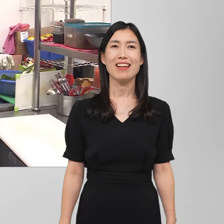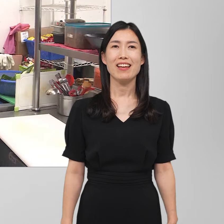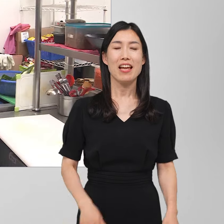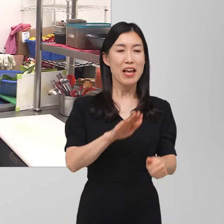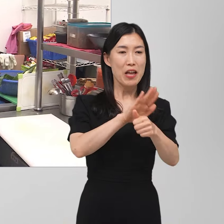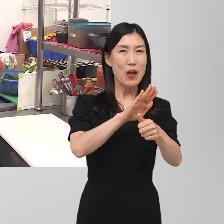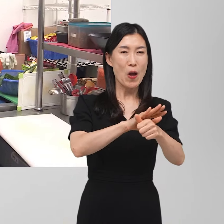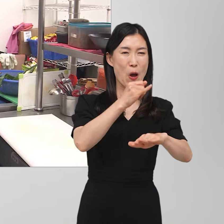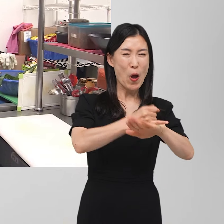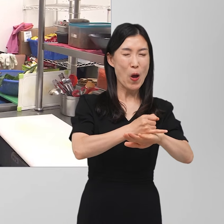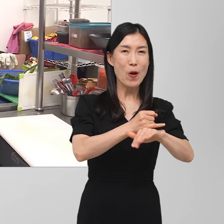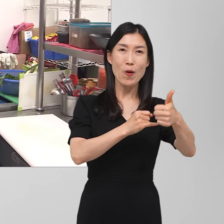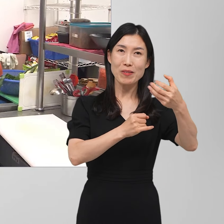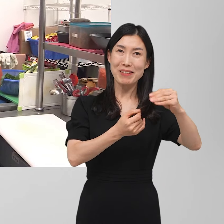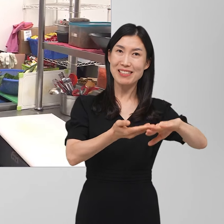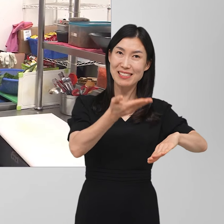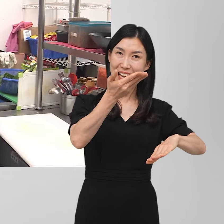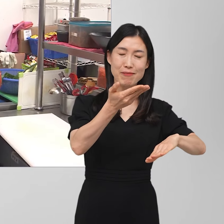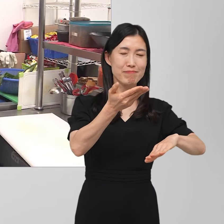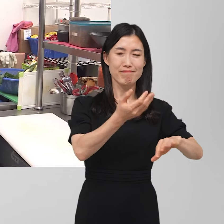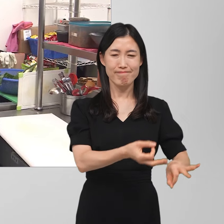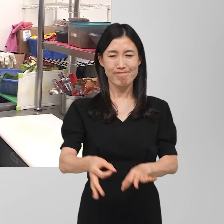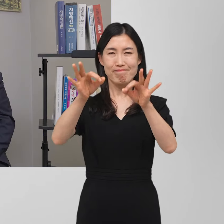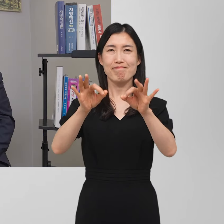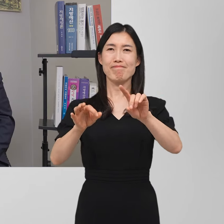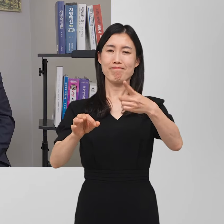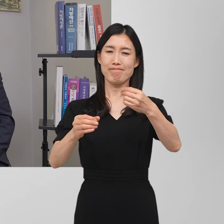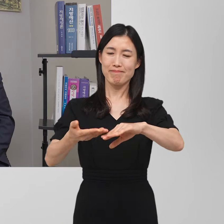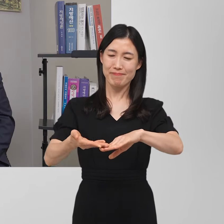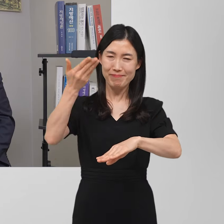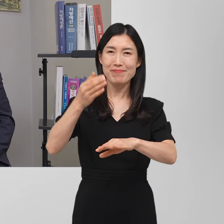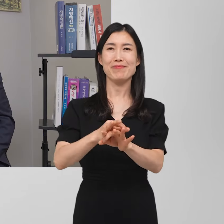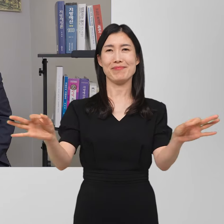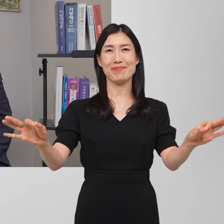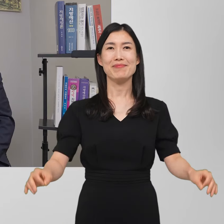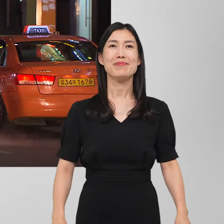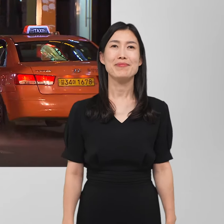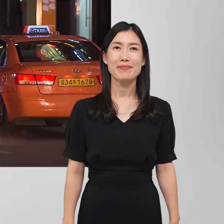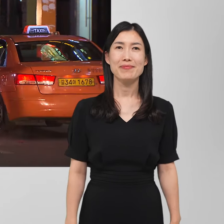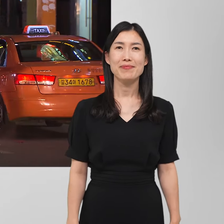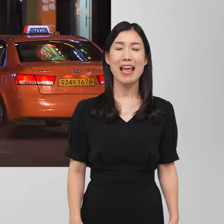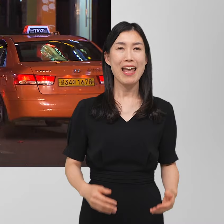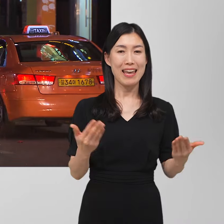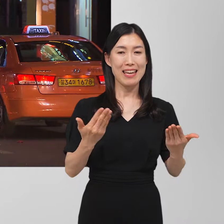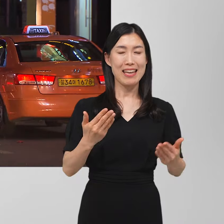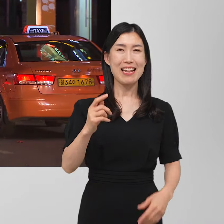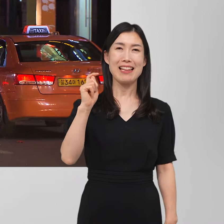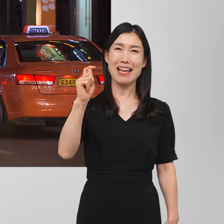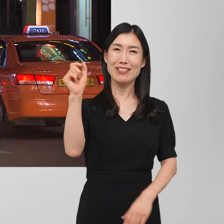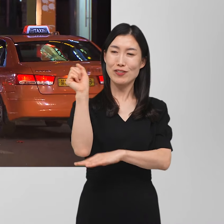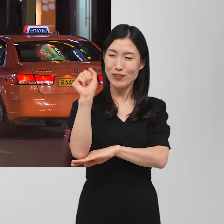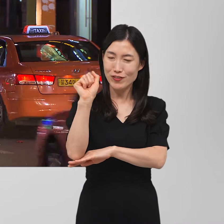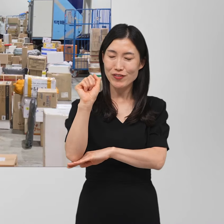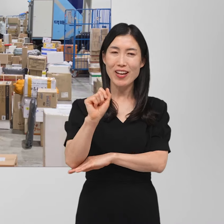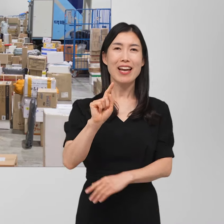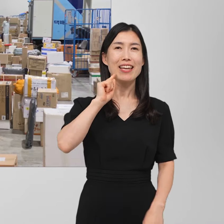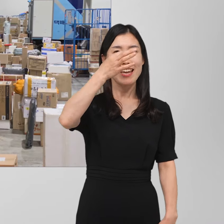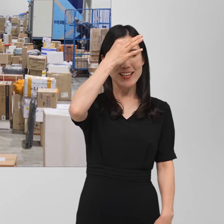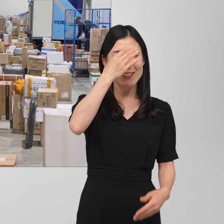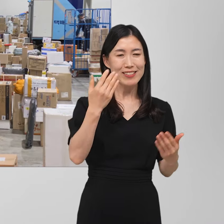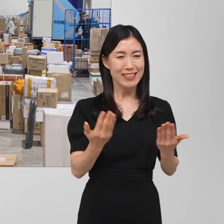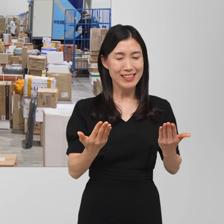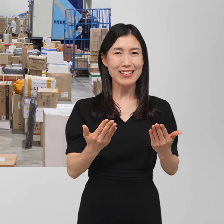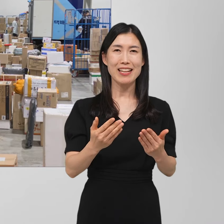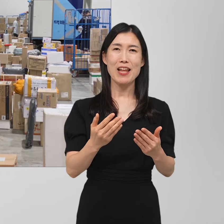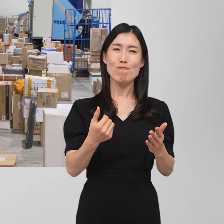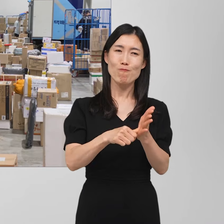이상을 지원한다든가 하는 제도로 바뀌게 될 것이고요. 그 외에 특수고용직이나 택시기사, 예술인 등 특별한 어떤